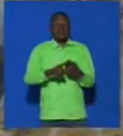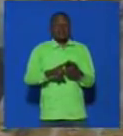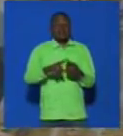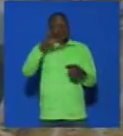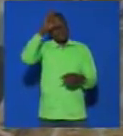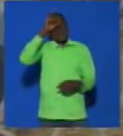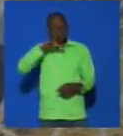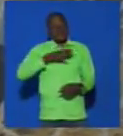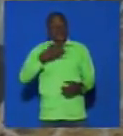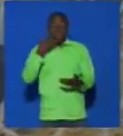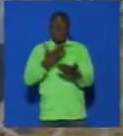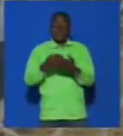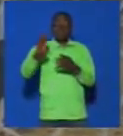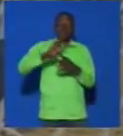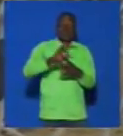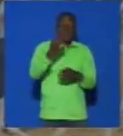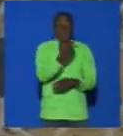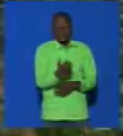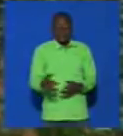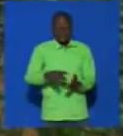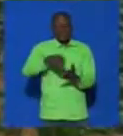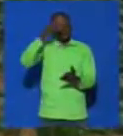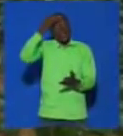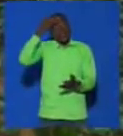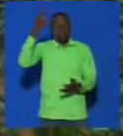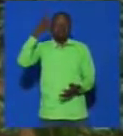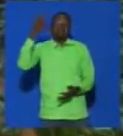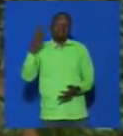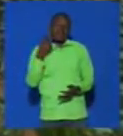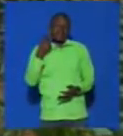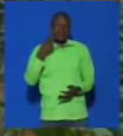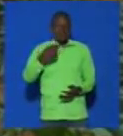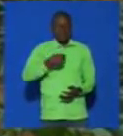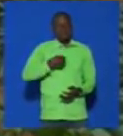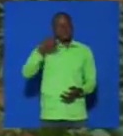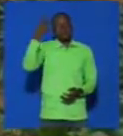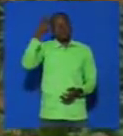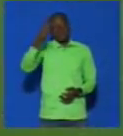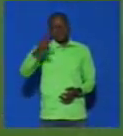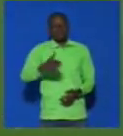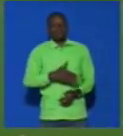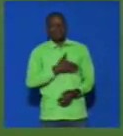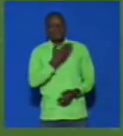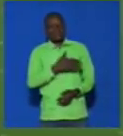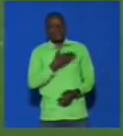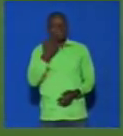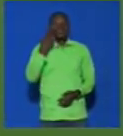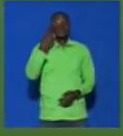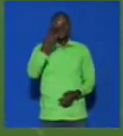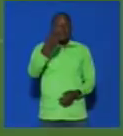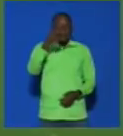hommes bien formés et les enfants apprennent de leurs parts et en tant que père je suis fier de voir que